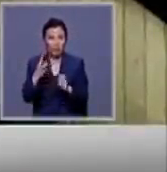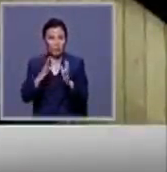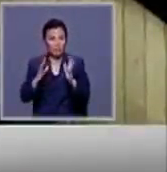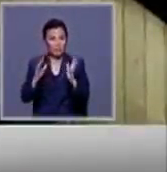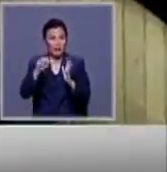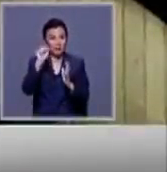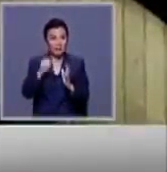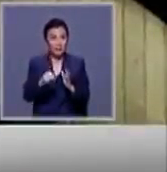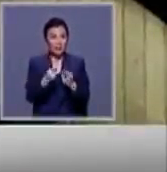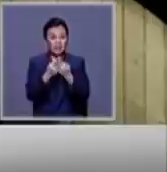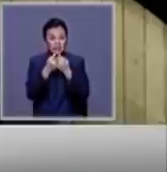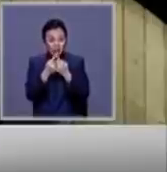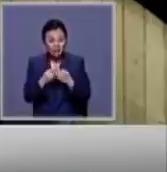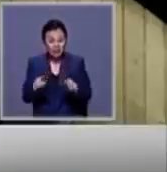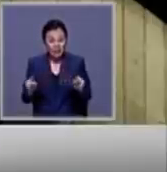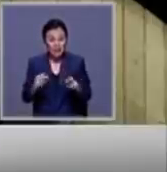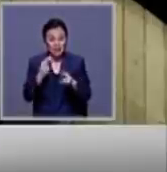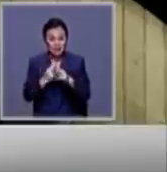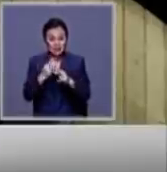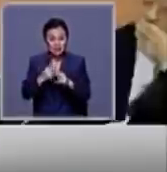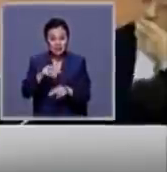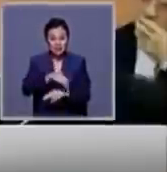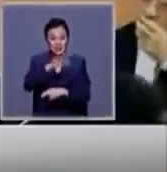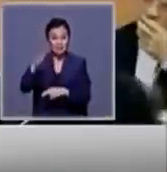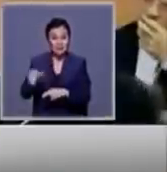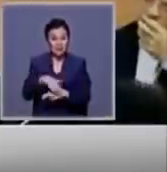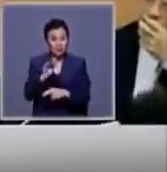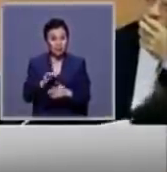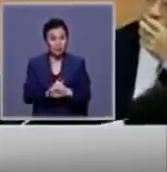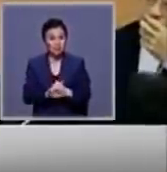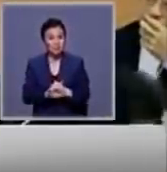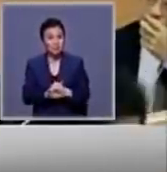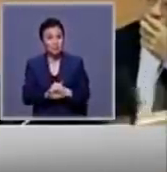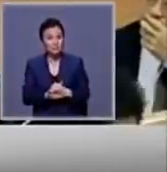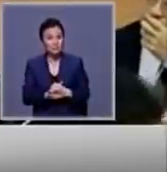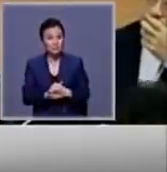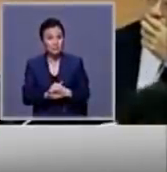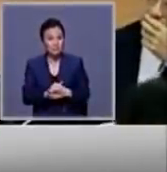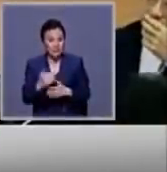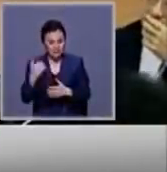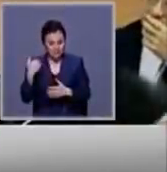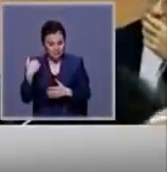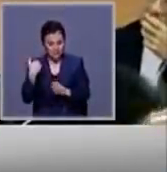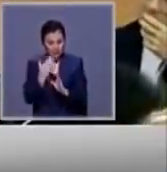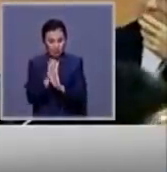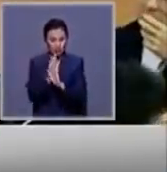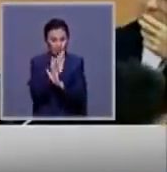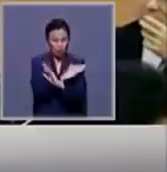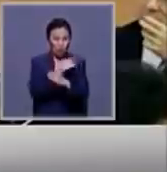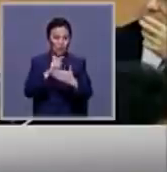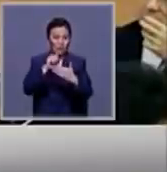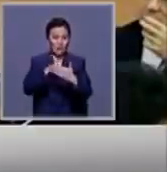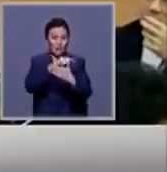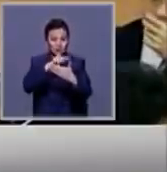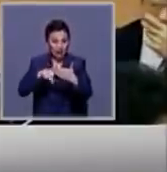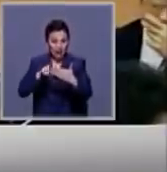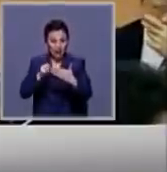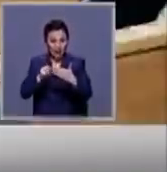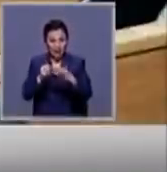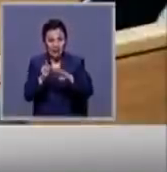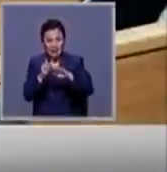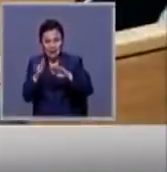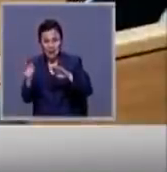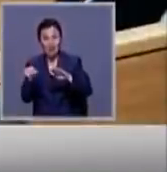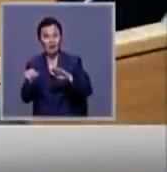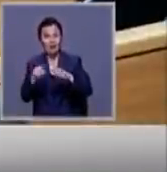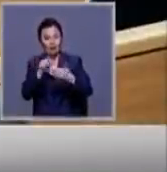แต่อย่างน้อยรายชื่อทั้งหมดเนี่ยมันจะประดังขึ้นมาในช่วงที่ก่อนหลังก่อนเลือกตั้งแล้วก็หลังเลือกตั้งใช่ไหม